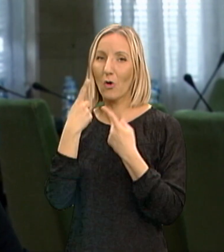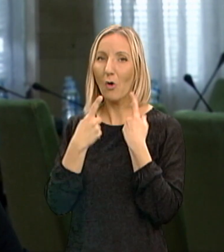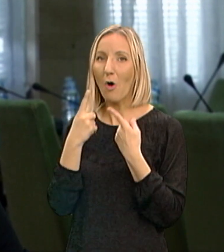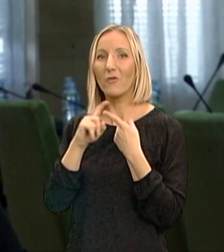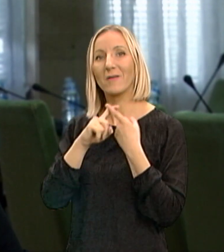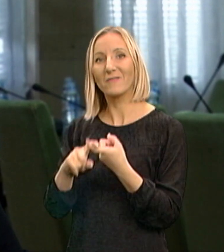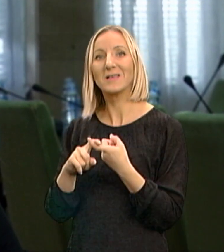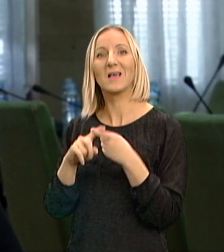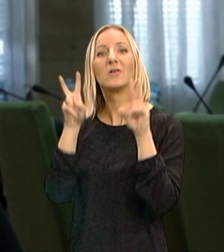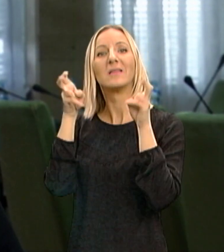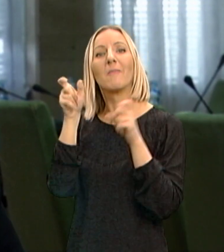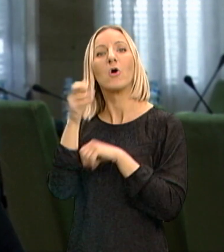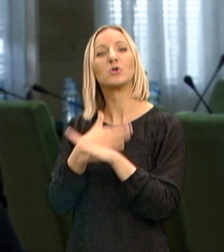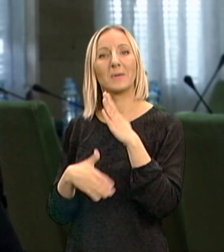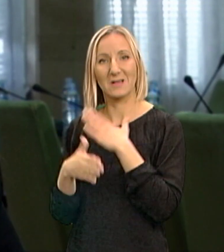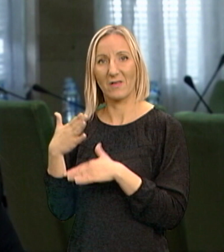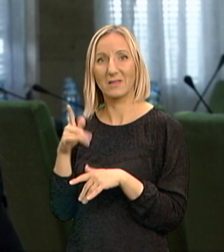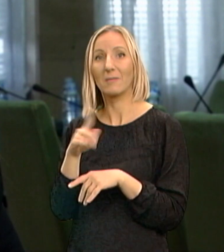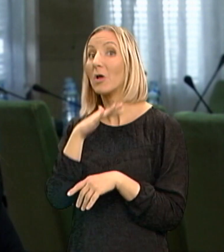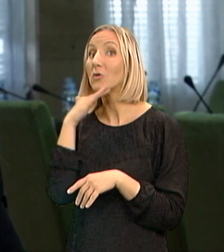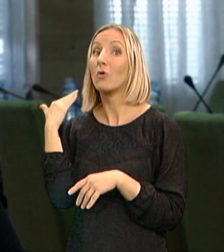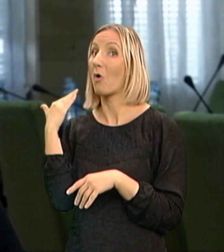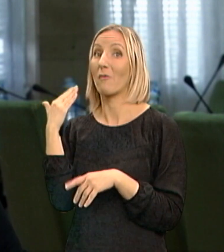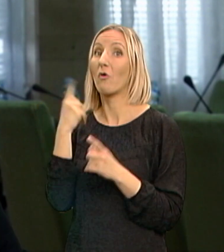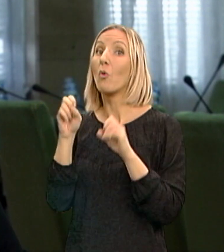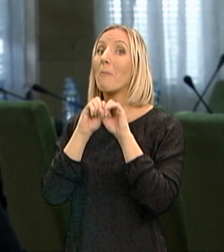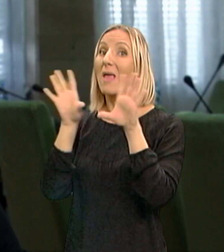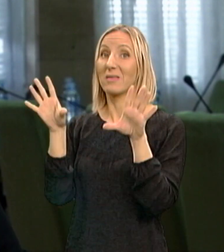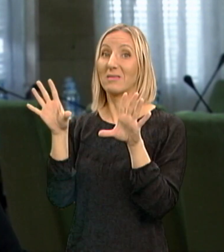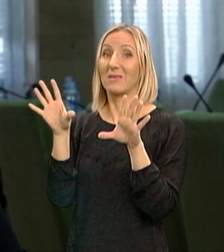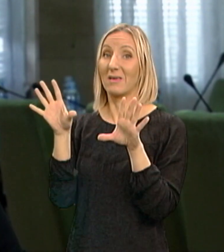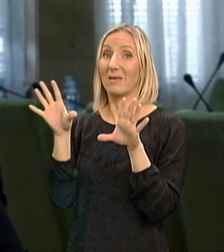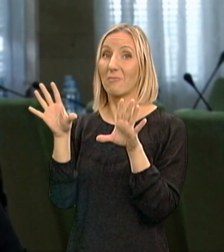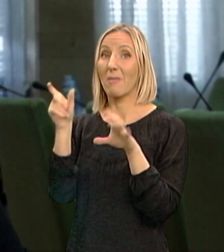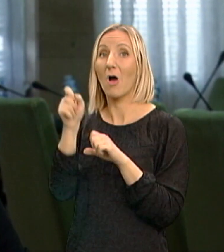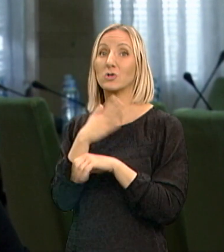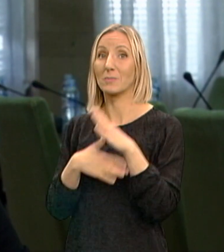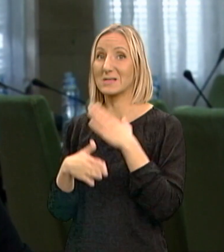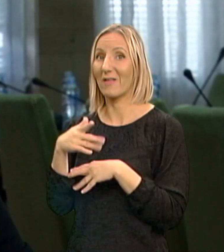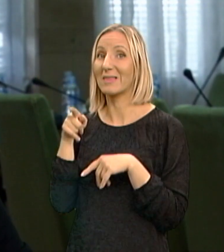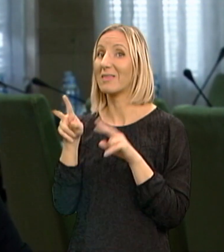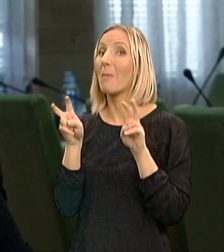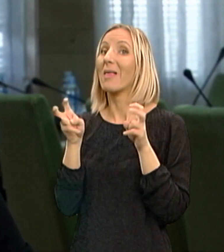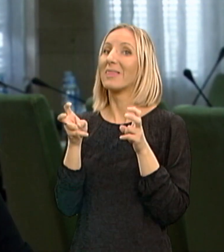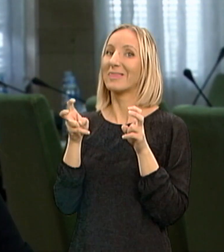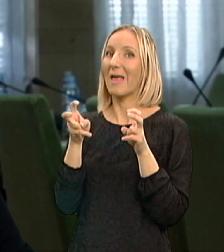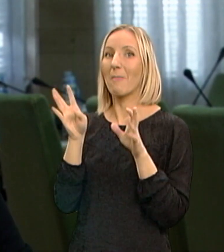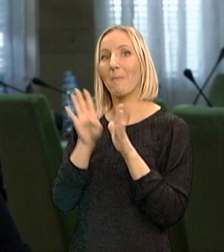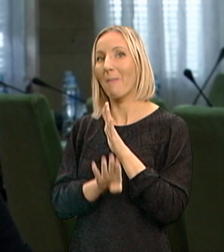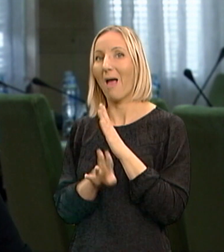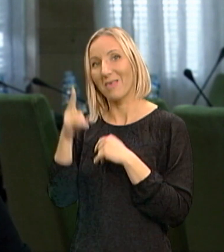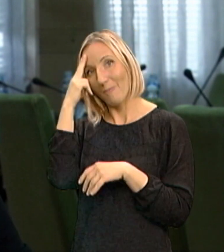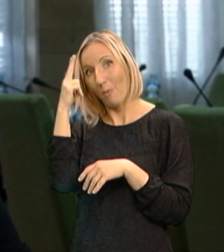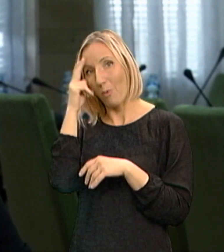temama, odnosno nije dovoljno velika prisutnost u medijima, da je ta tema malo manje popularna, prosto je skrajnuta